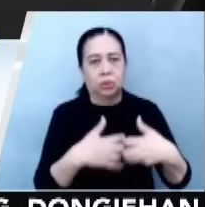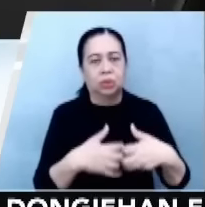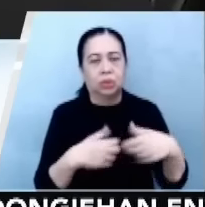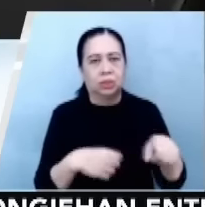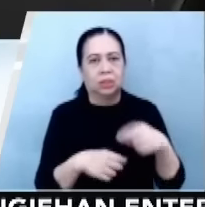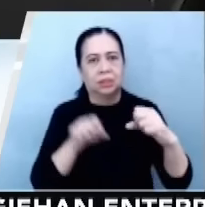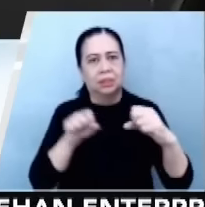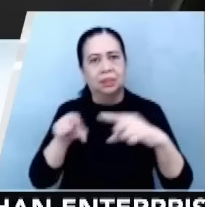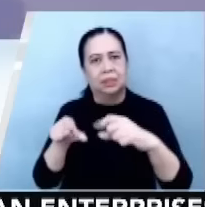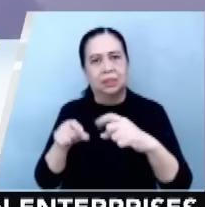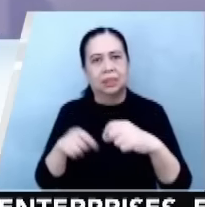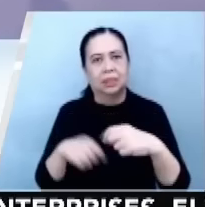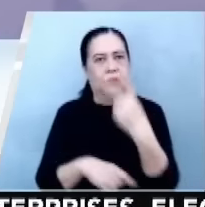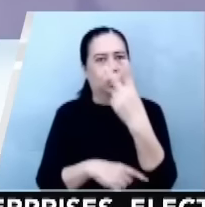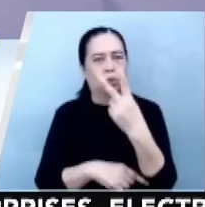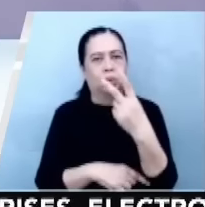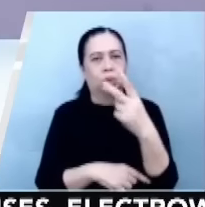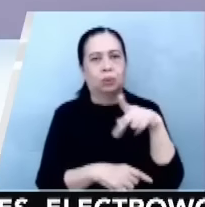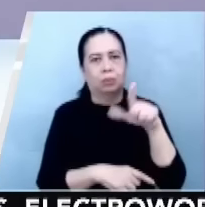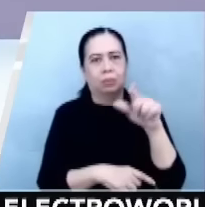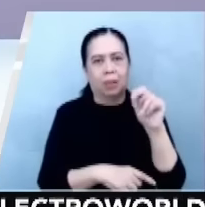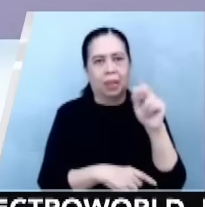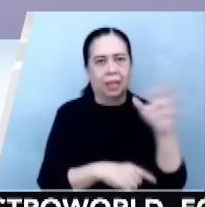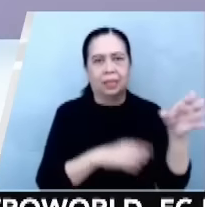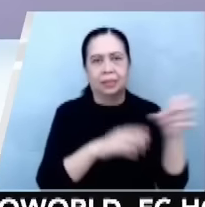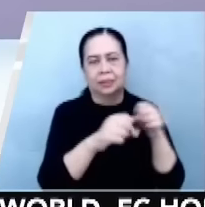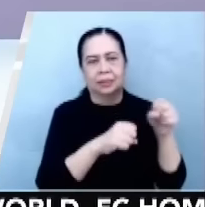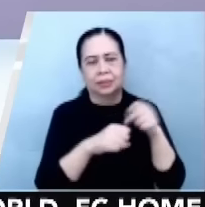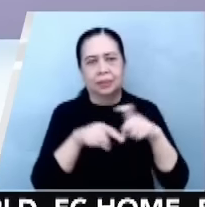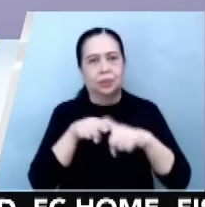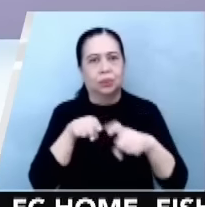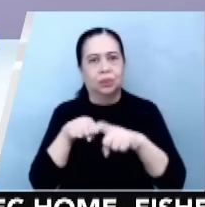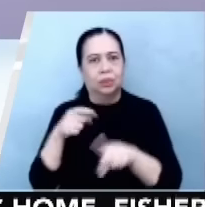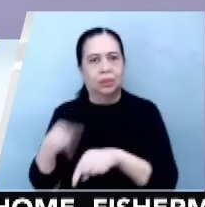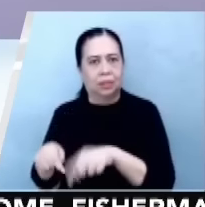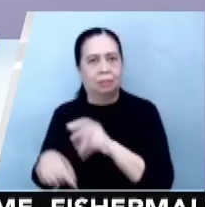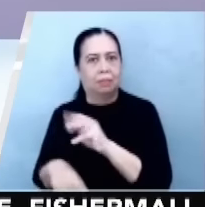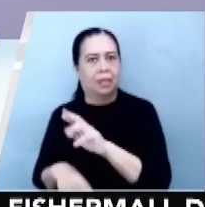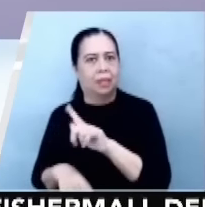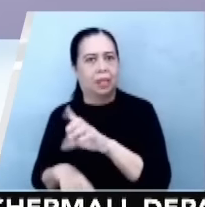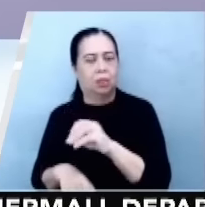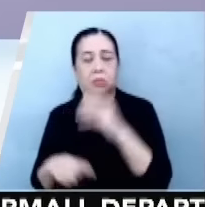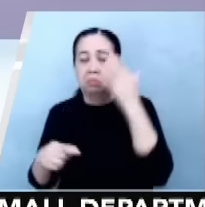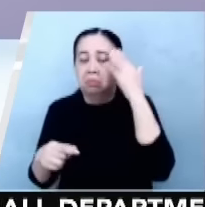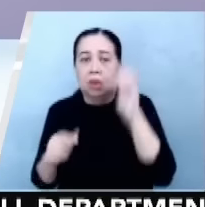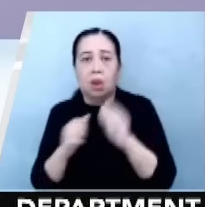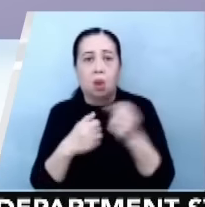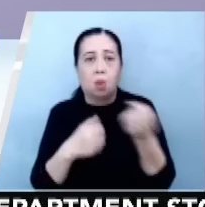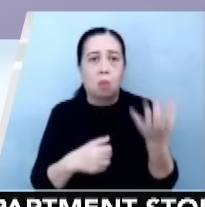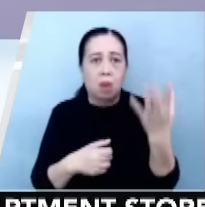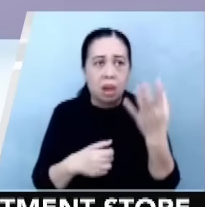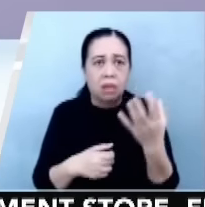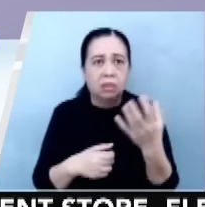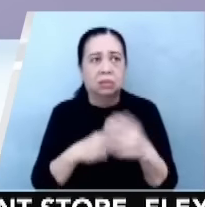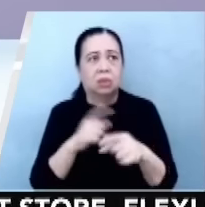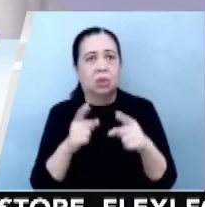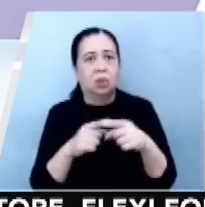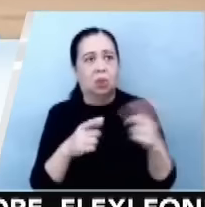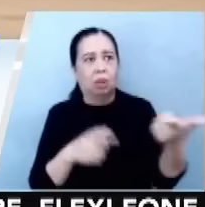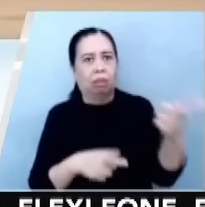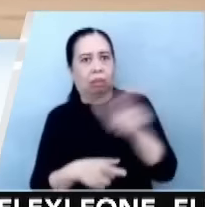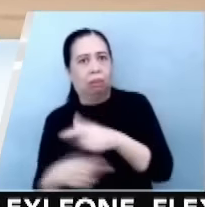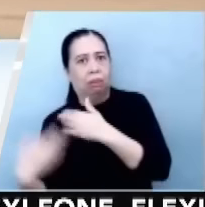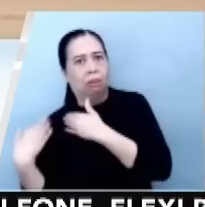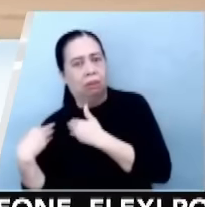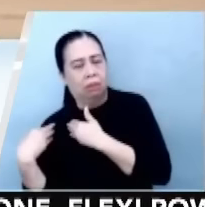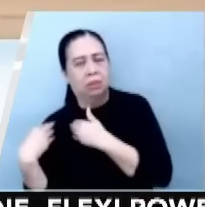ng dalawang planta na pinagkukunan ng kuryente ng Meralco. Hindi pa lang alam kung magkano at kailan natin ito papasanin dahil hinihintay pa